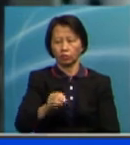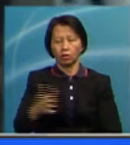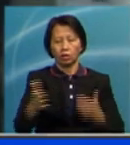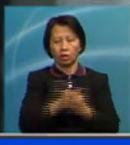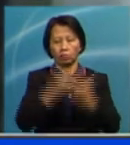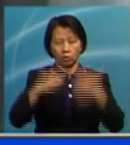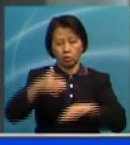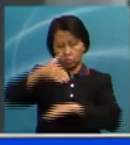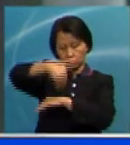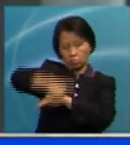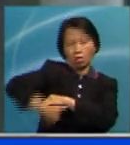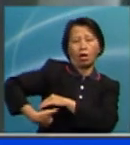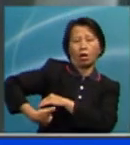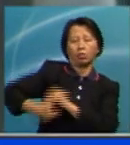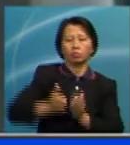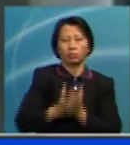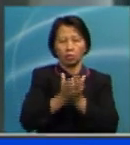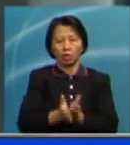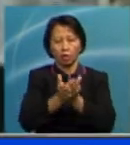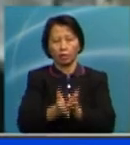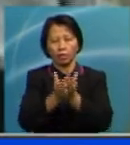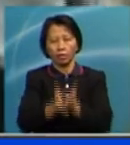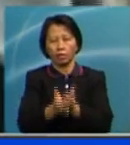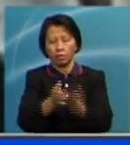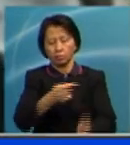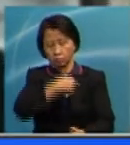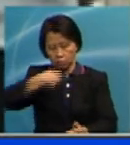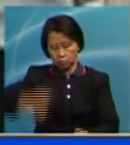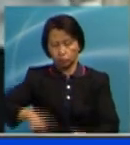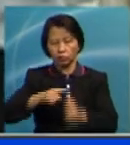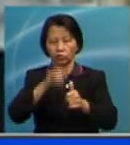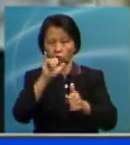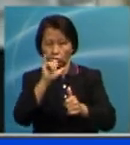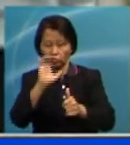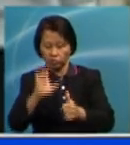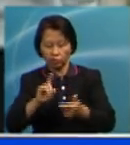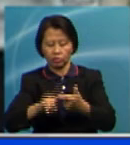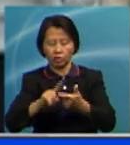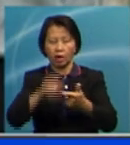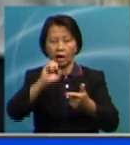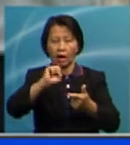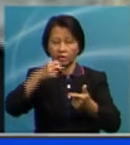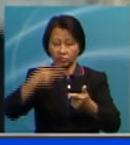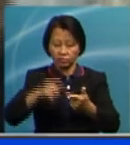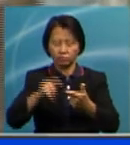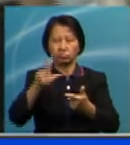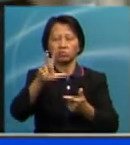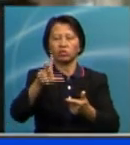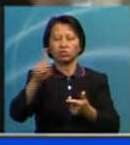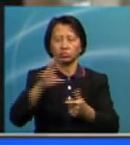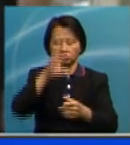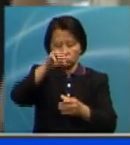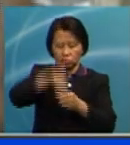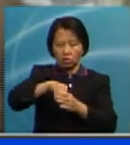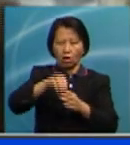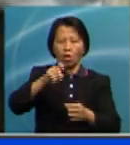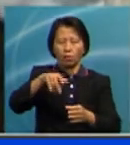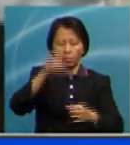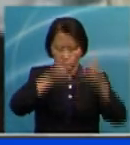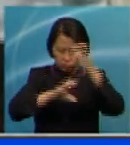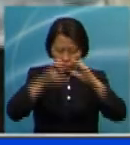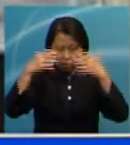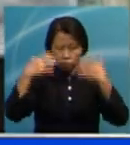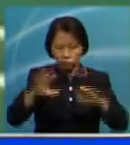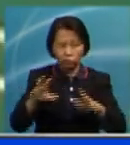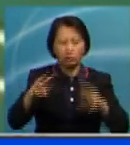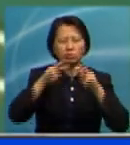tengah malam tadi kapal-kapal China Yong sing Tao dan haishin 31 yang menyertai operasi mencari itu telah